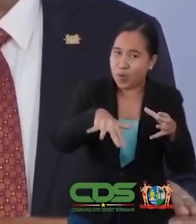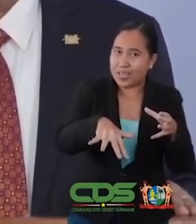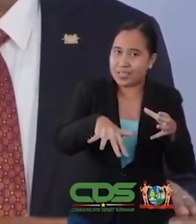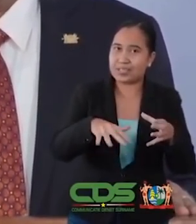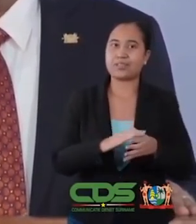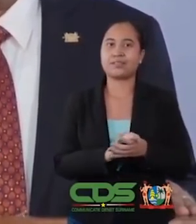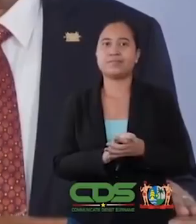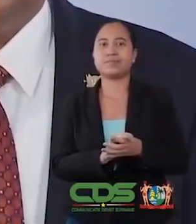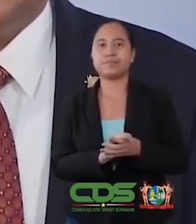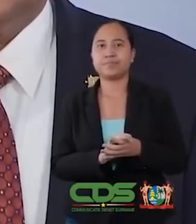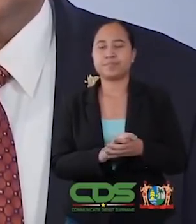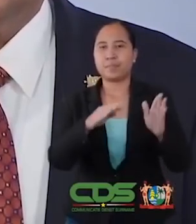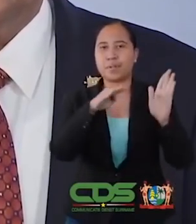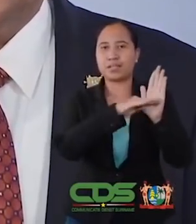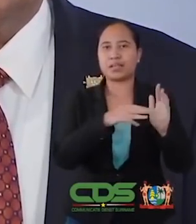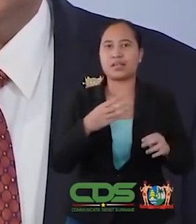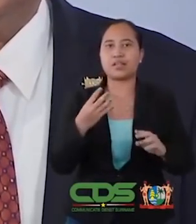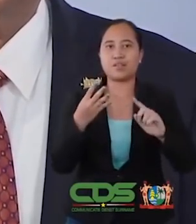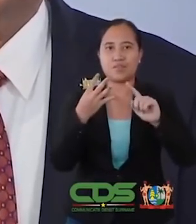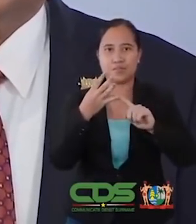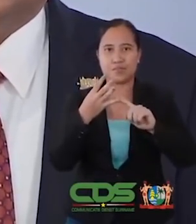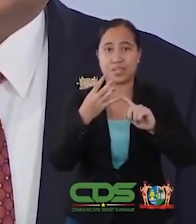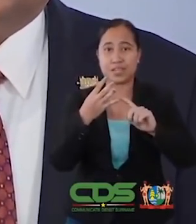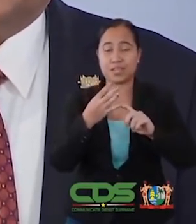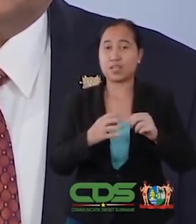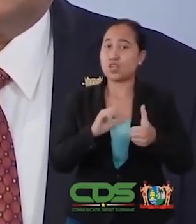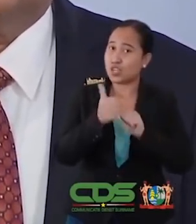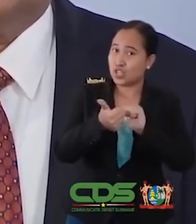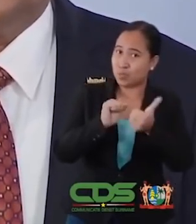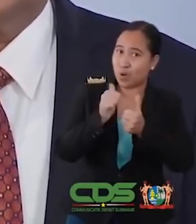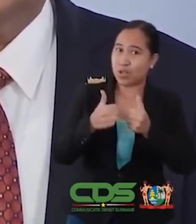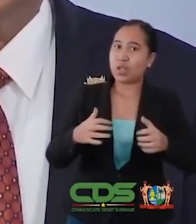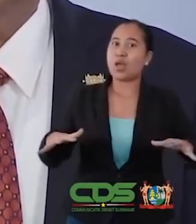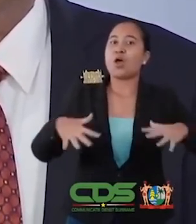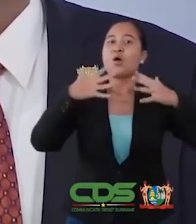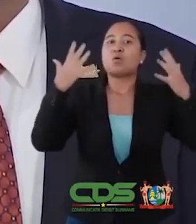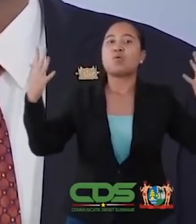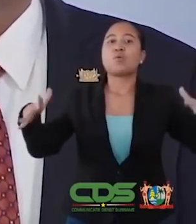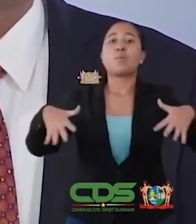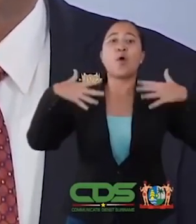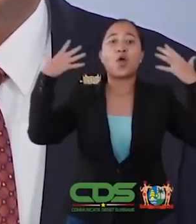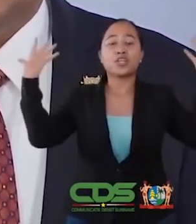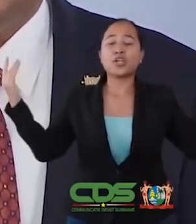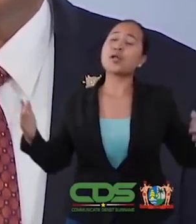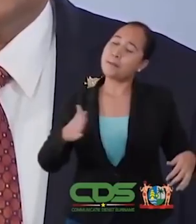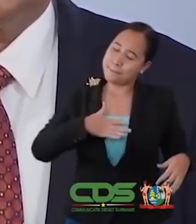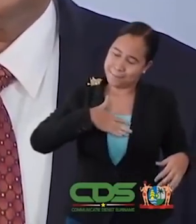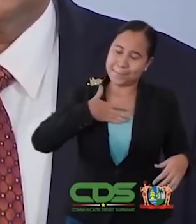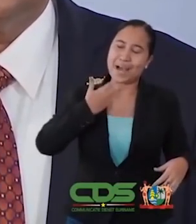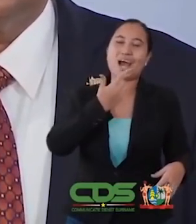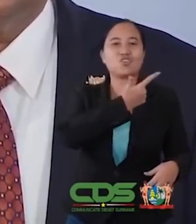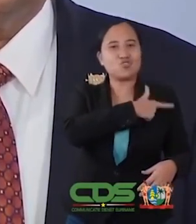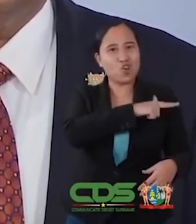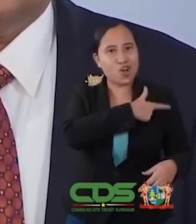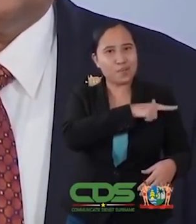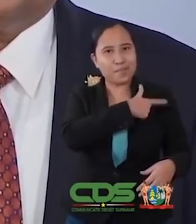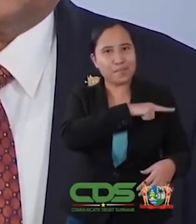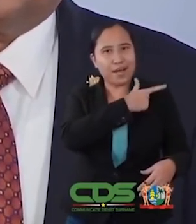zijn. Maatregel nummer 4. Sportactiviteiten in de buitenlucht mogen normaal